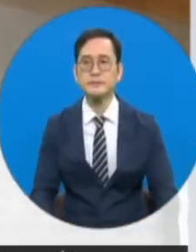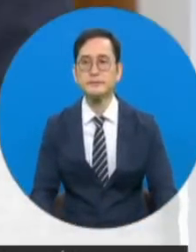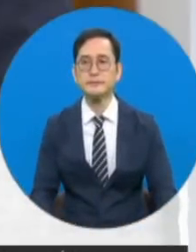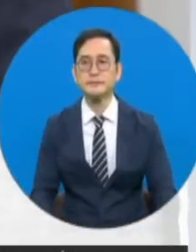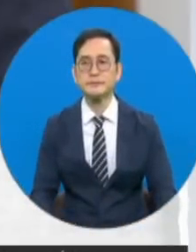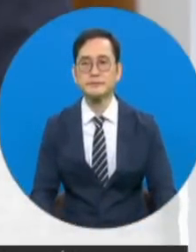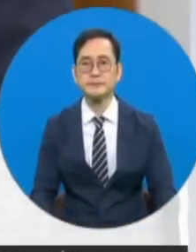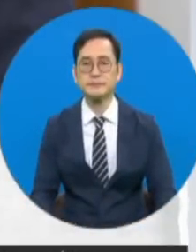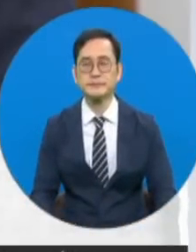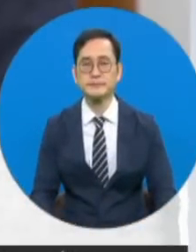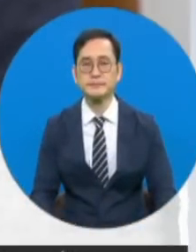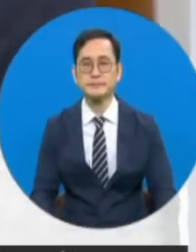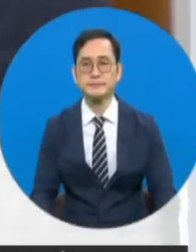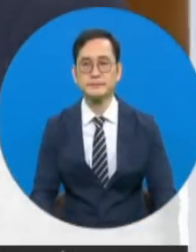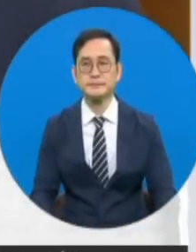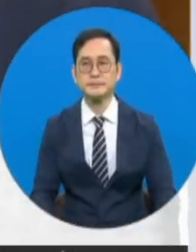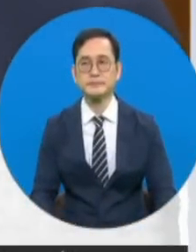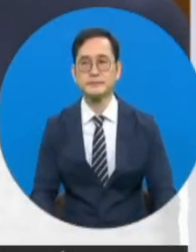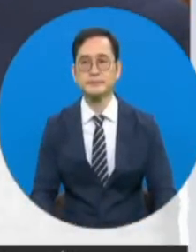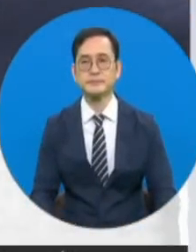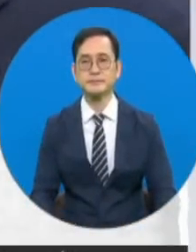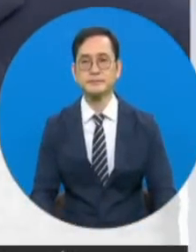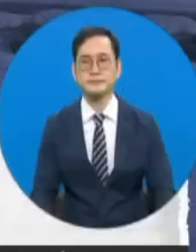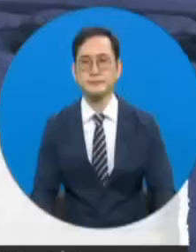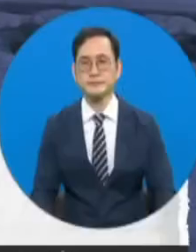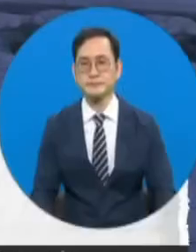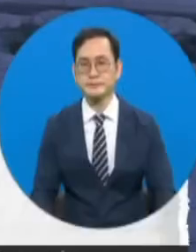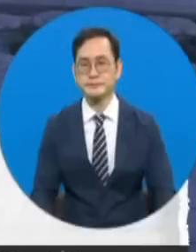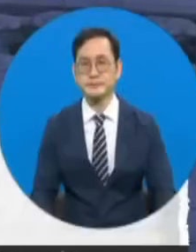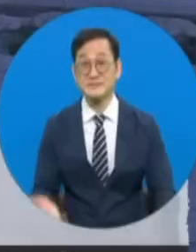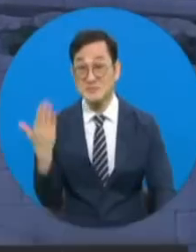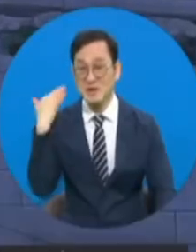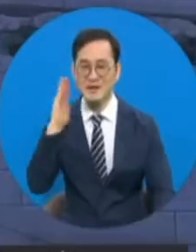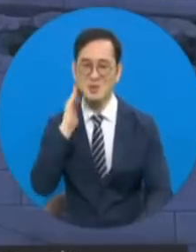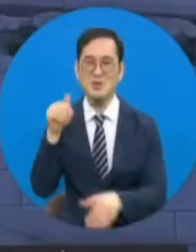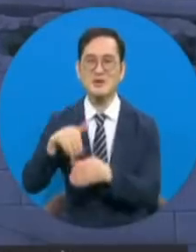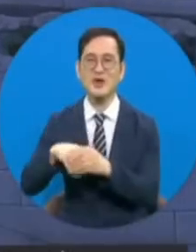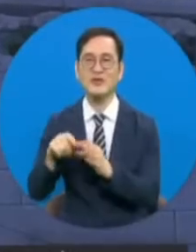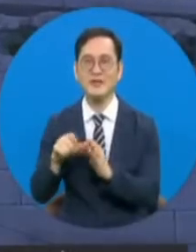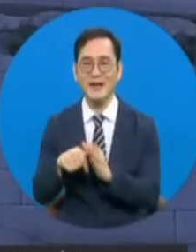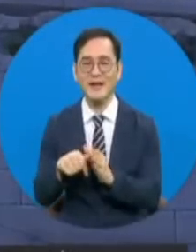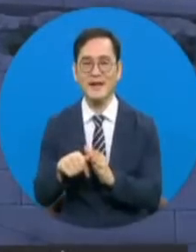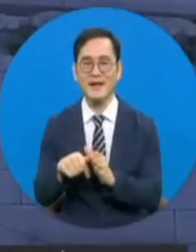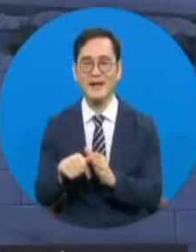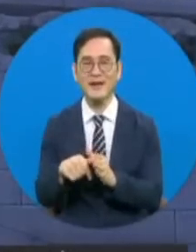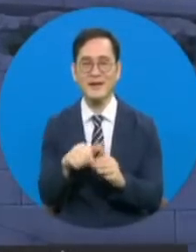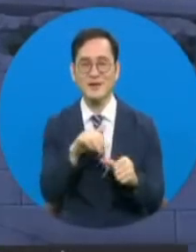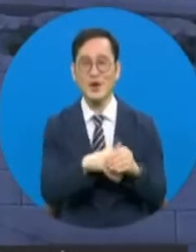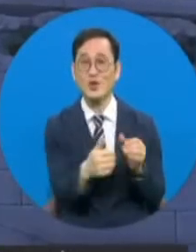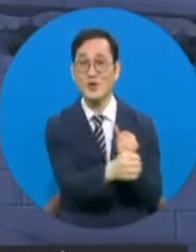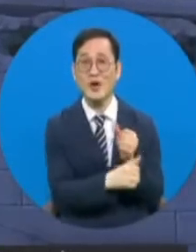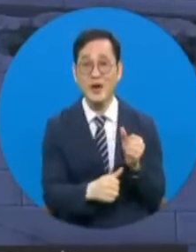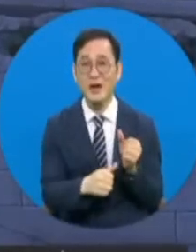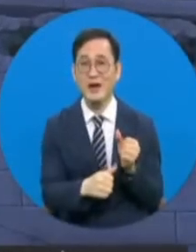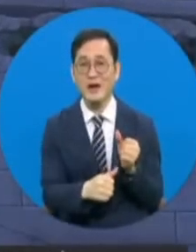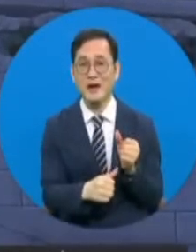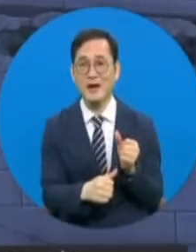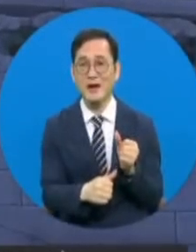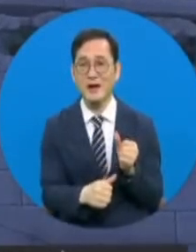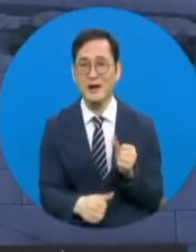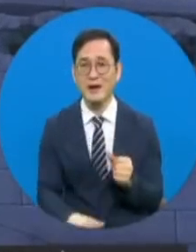때까지 역할을 다해야 된다고 생각합니다 그런데 기억하십니까 지난 대선 때 선관위가 국민들의